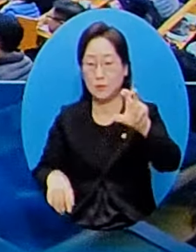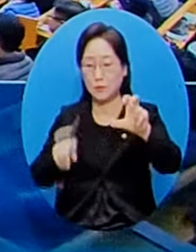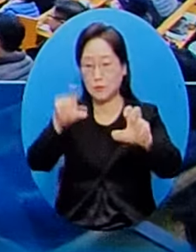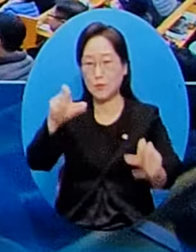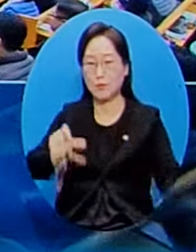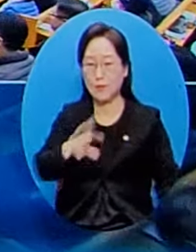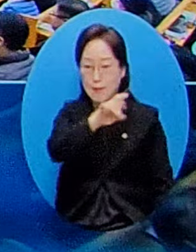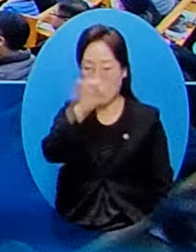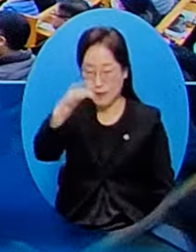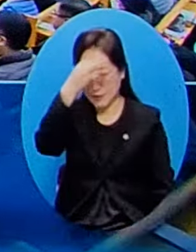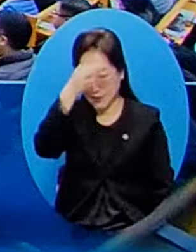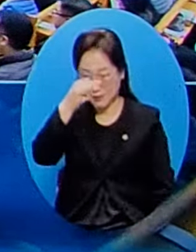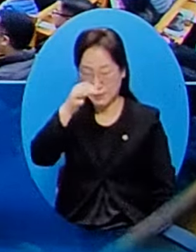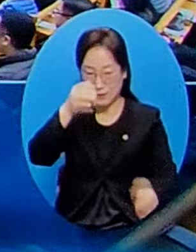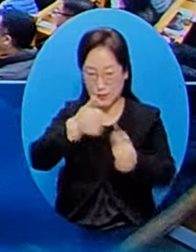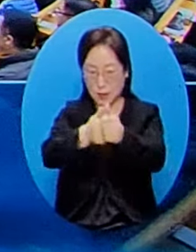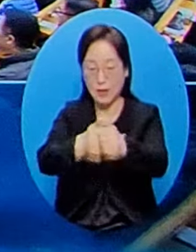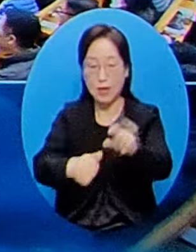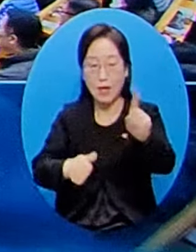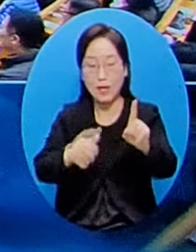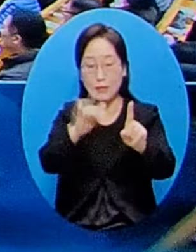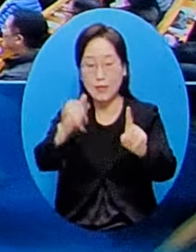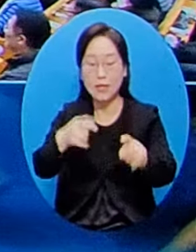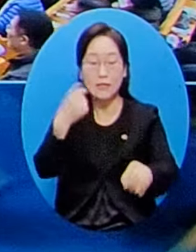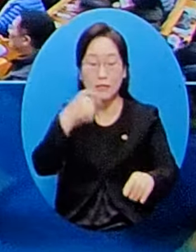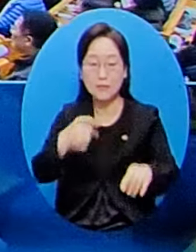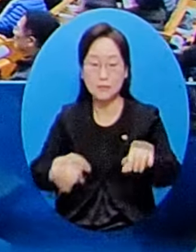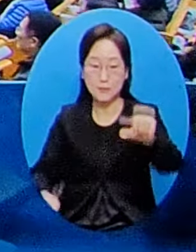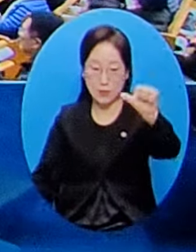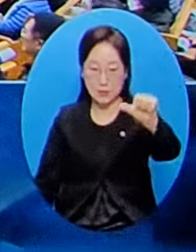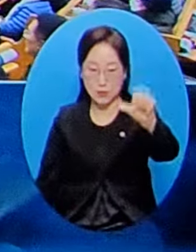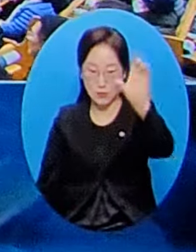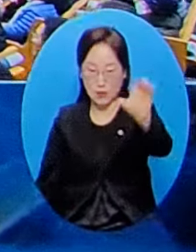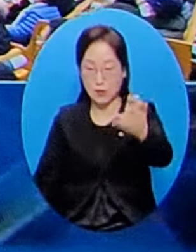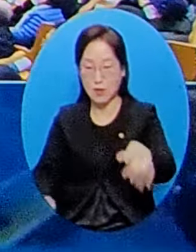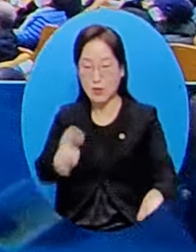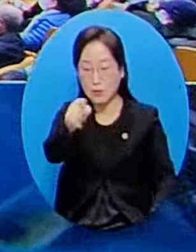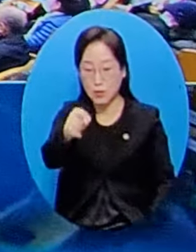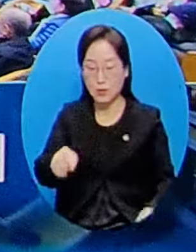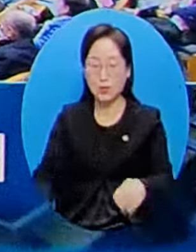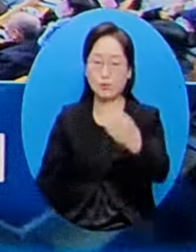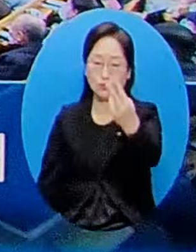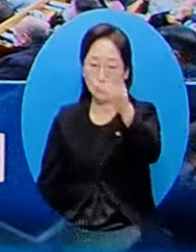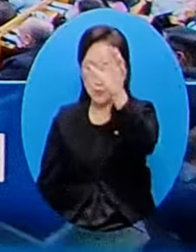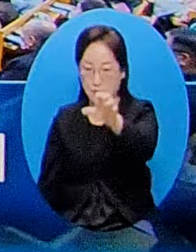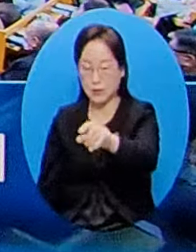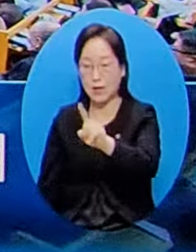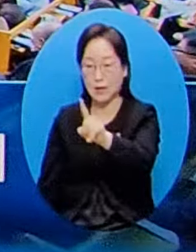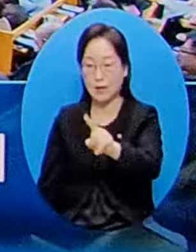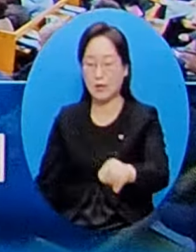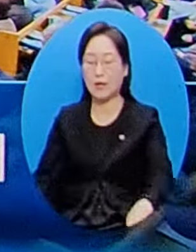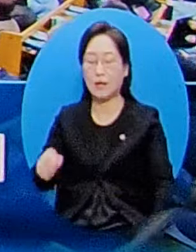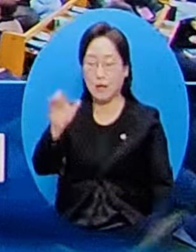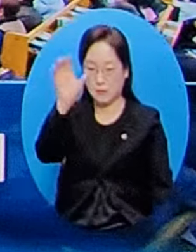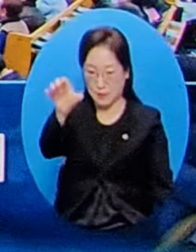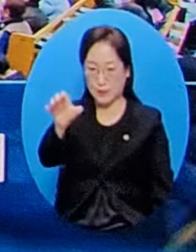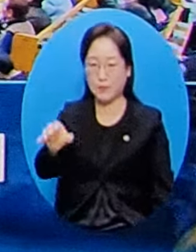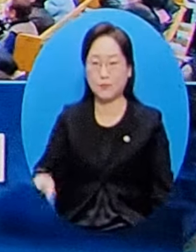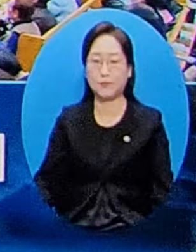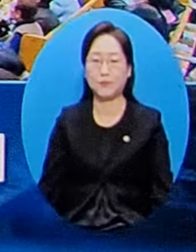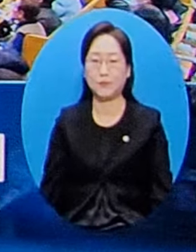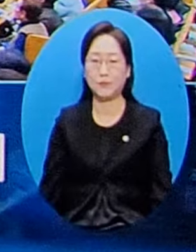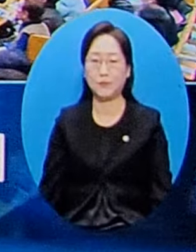그 재능대로 한 사람에게는 금 다섯 달란트를, 한 사람에게는 두 달란트를, 한 사람에게는 한 달란트를 주고